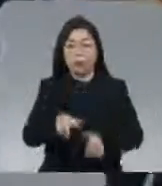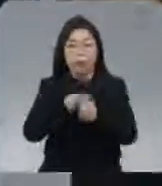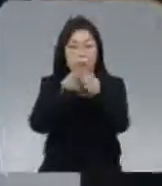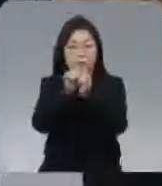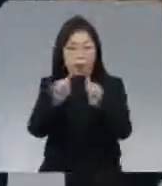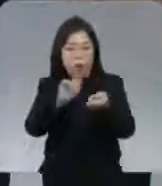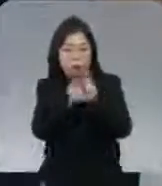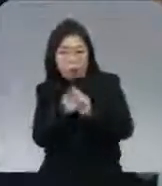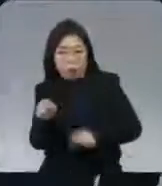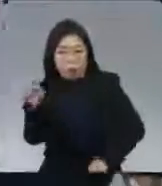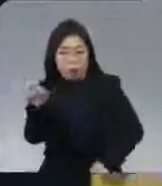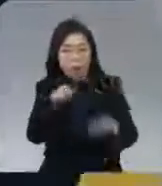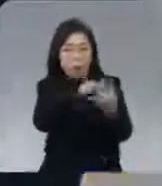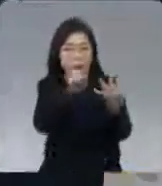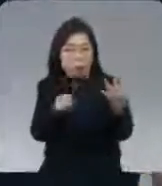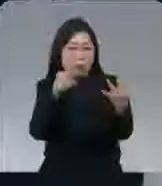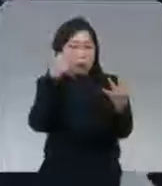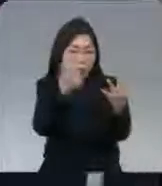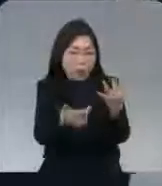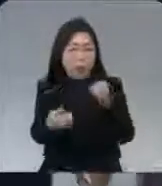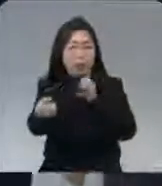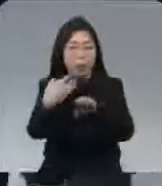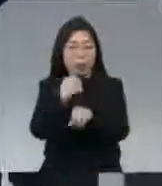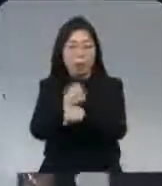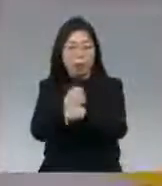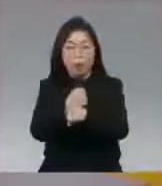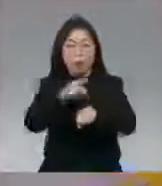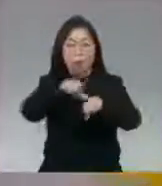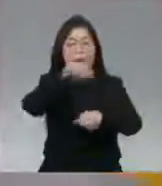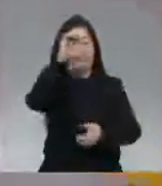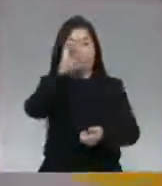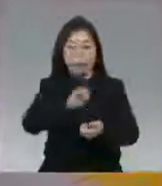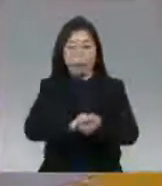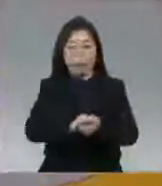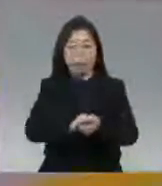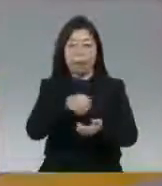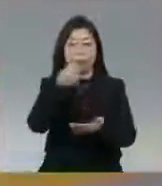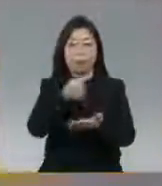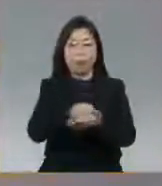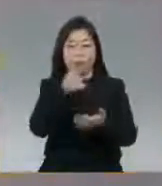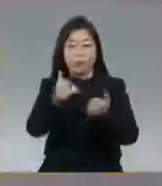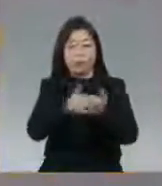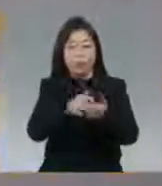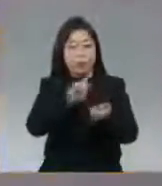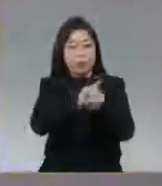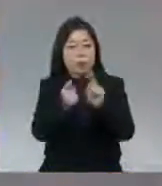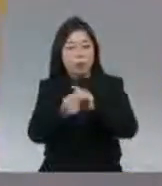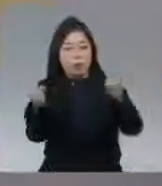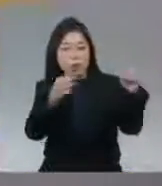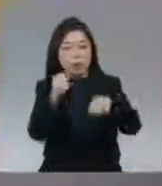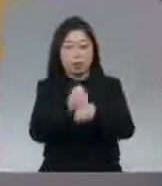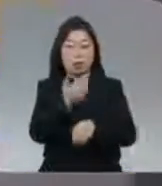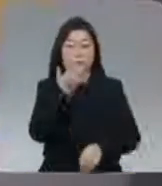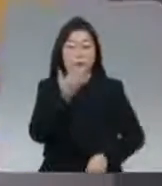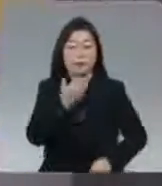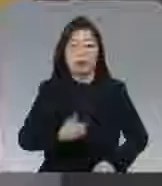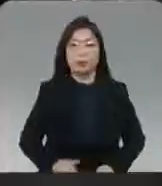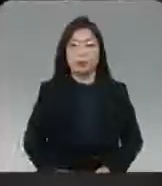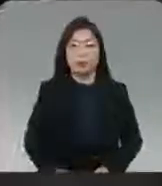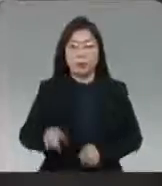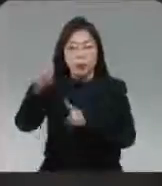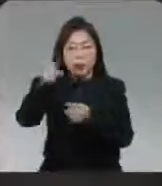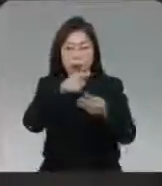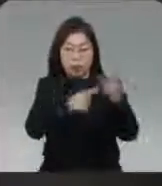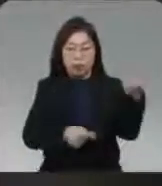ứng của viên đạn sức mạnh quốc dân gian rốt voi ứng cử viên đạn công lý sim Xong cho vào ứng cử viên Đảng Việt quốc dân Ensure diễn